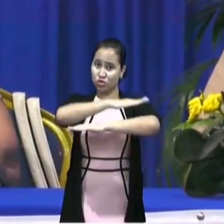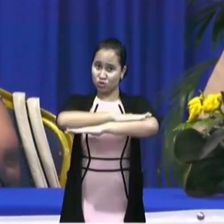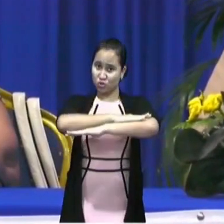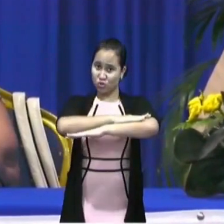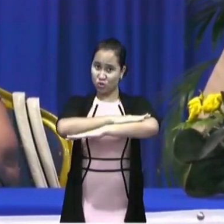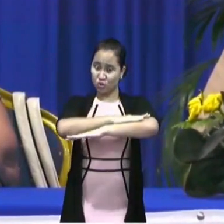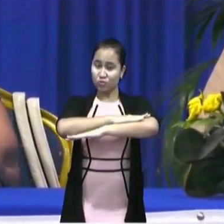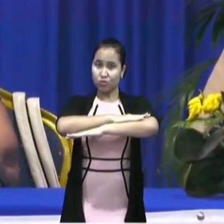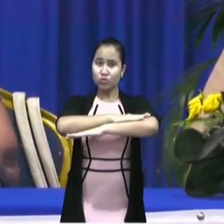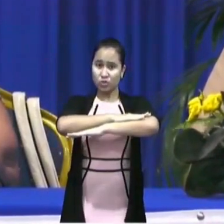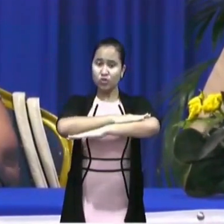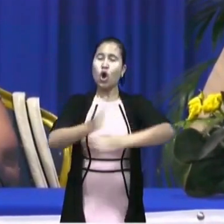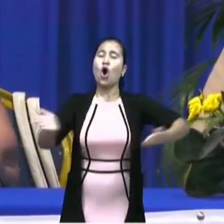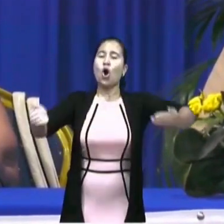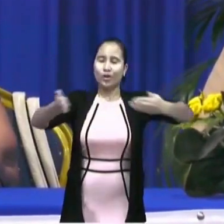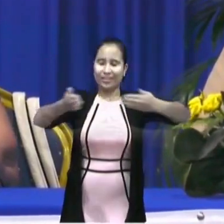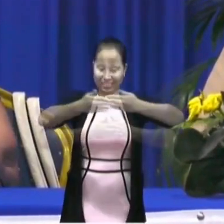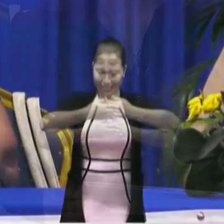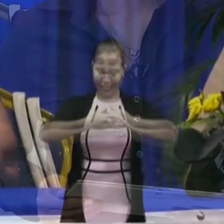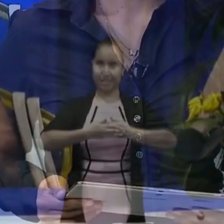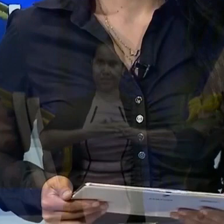nog gesloten houden.